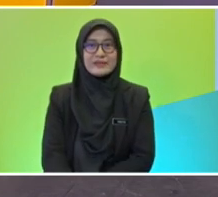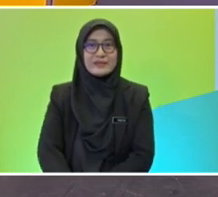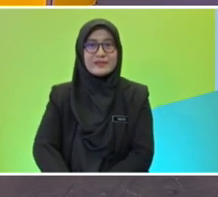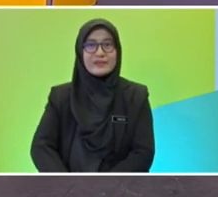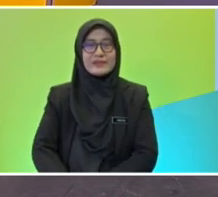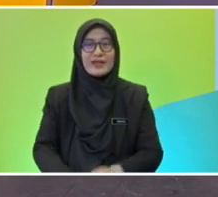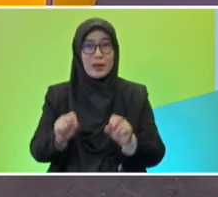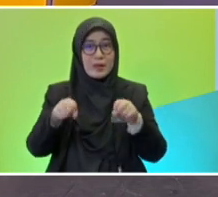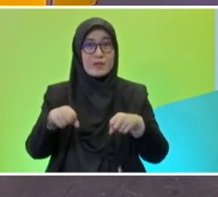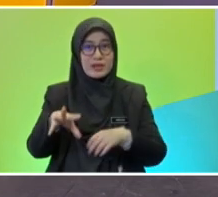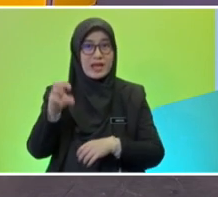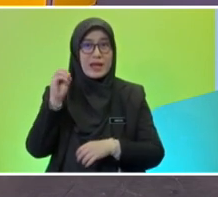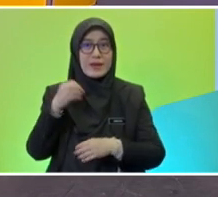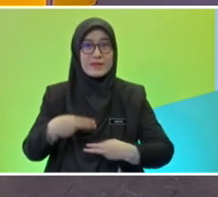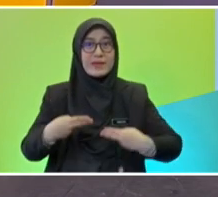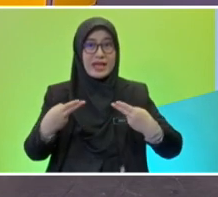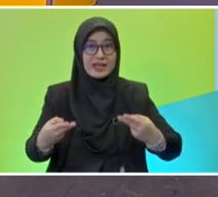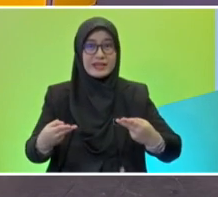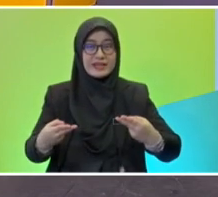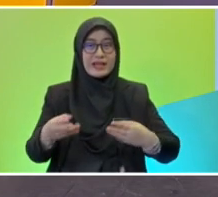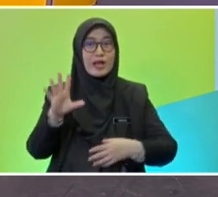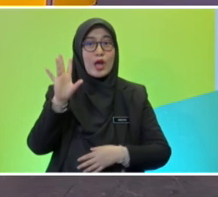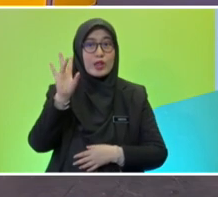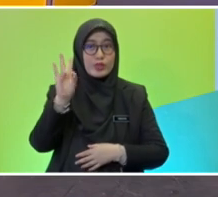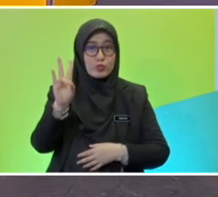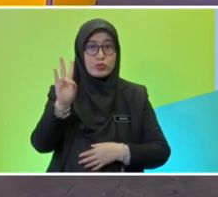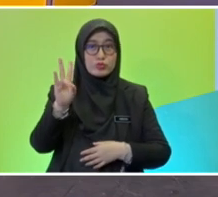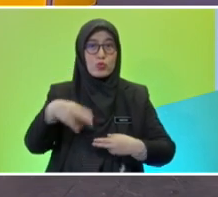-betul 123